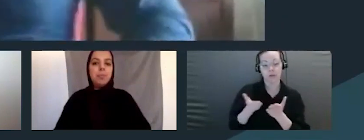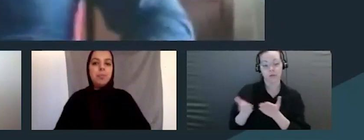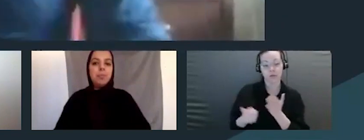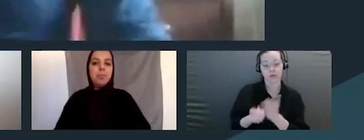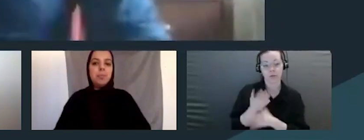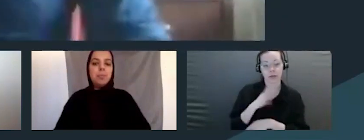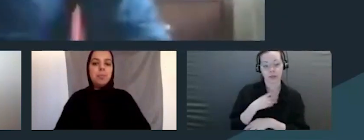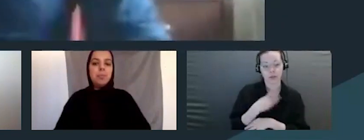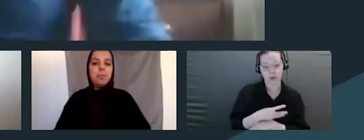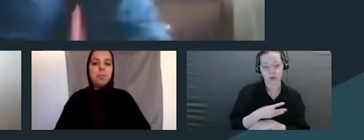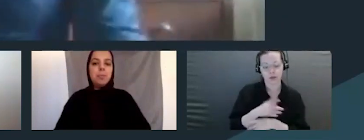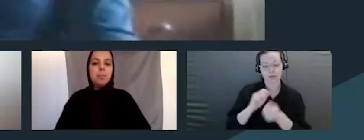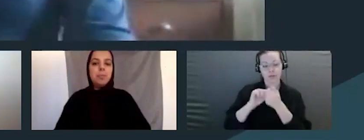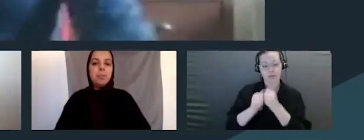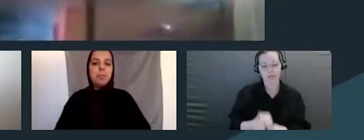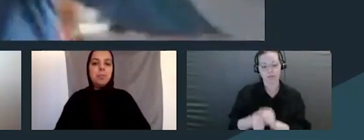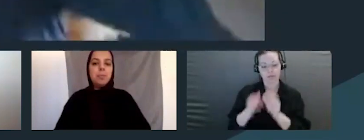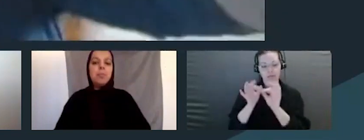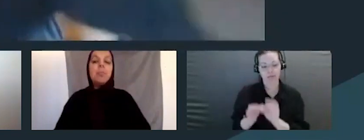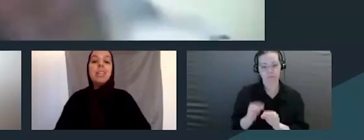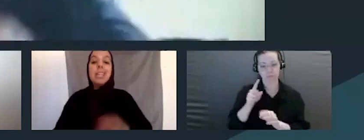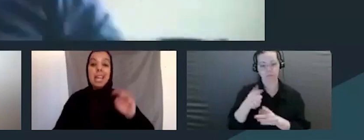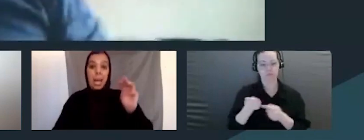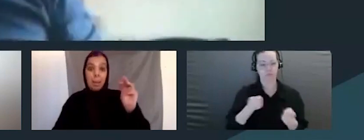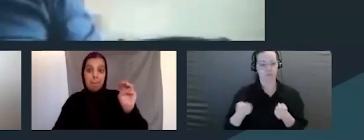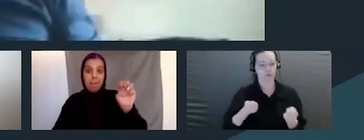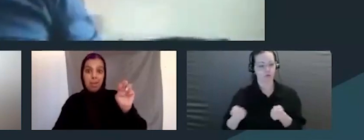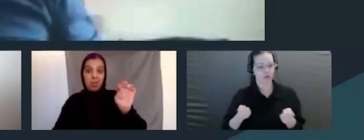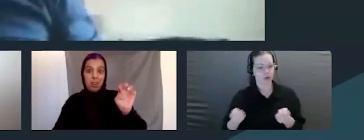Est-ce que vous arrivez à m'entendre, Mirek?